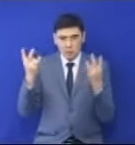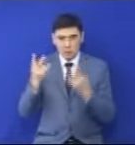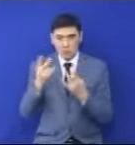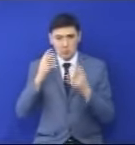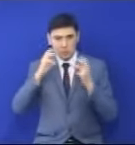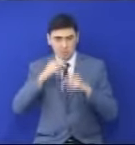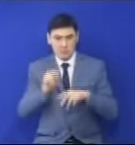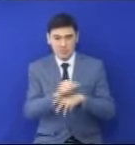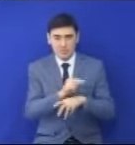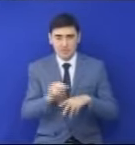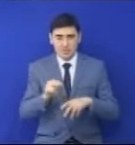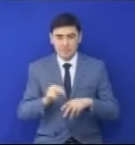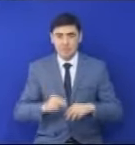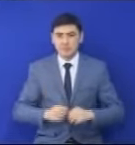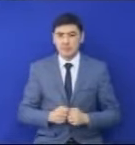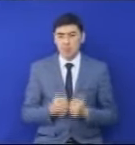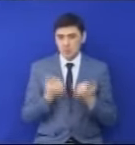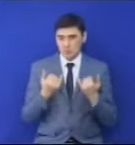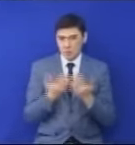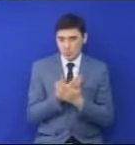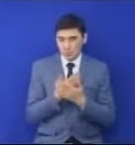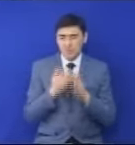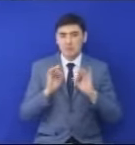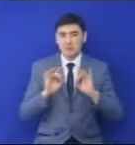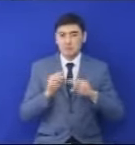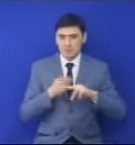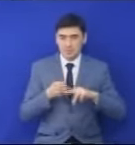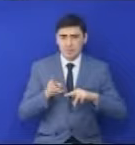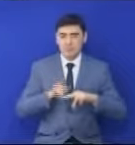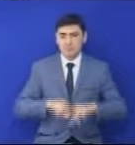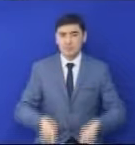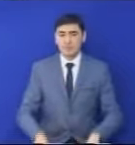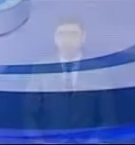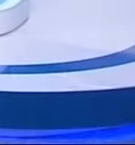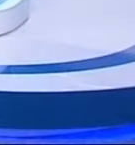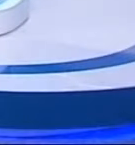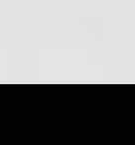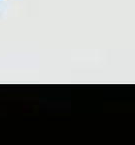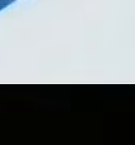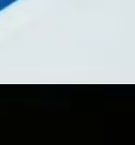айтар едім. Бүгінге осы, назарларыңызға рахмет, аман сау болыңыздар.